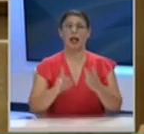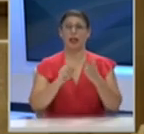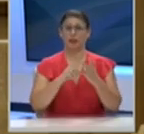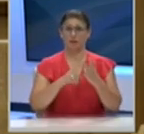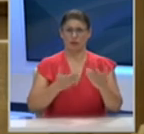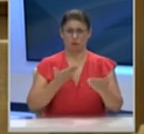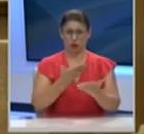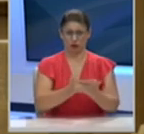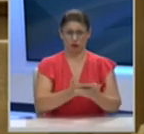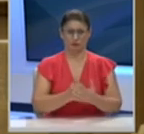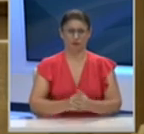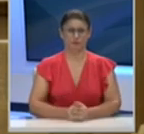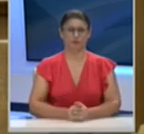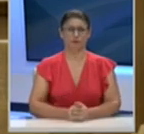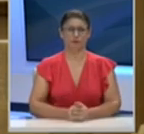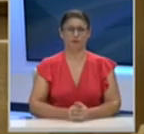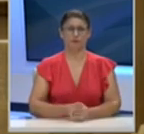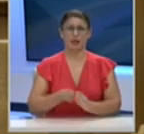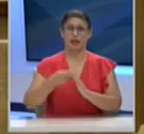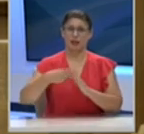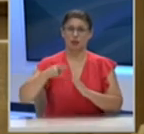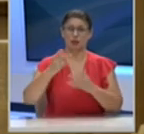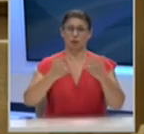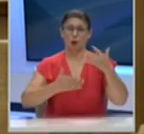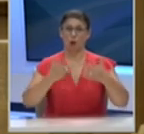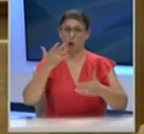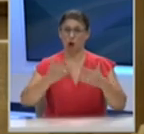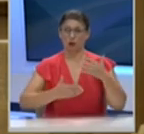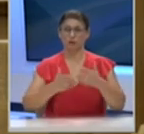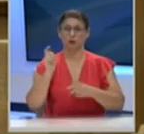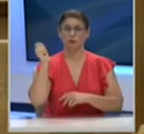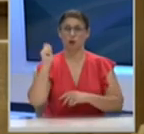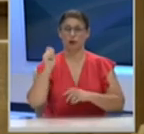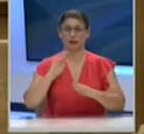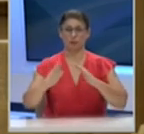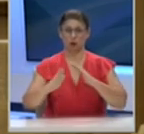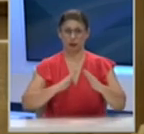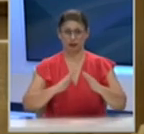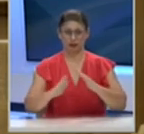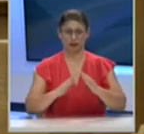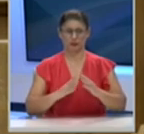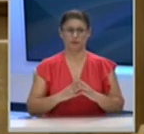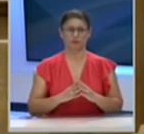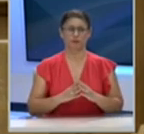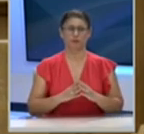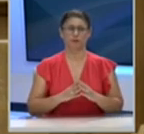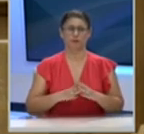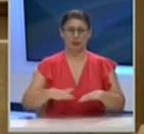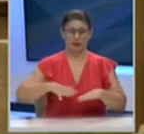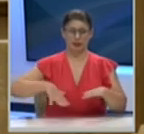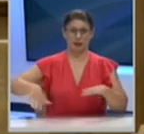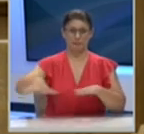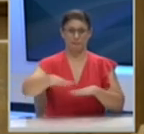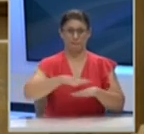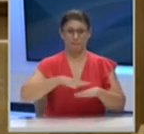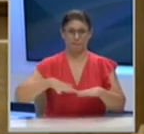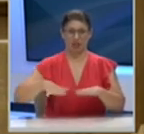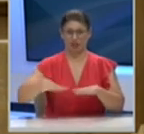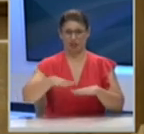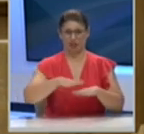πρόταση. Να αυξήσετε τον προϋπολογισμό της πολιτικής προστασίας στα πεδία της εξάρτησης.